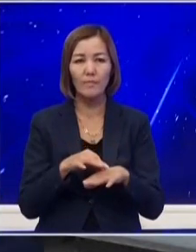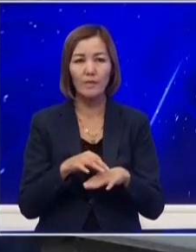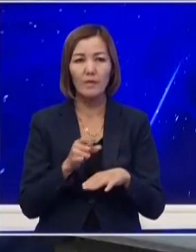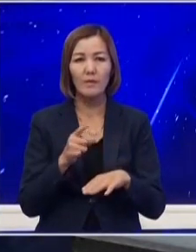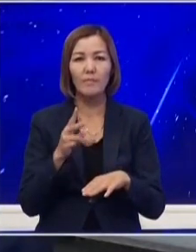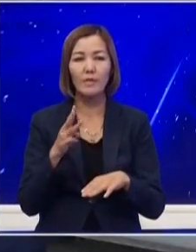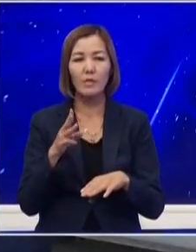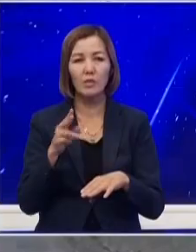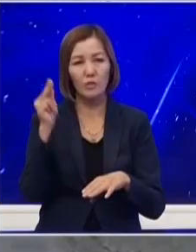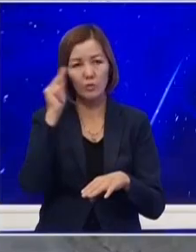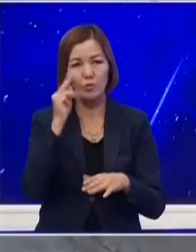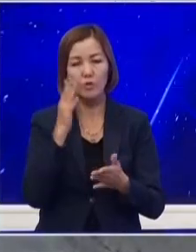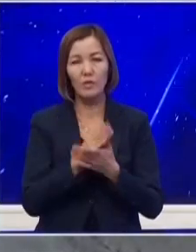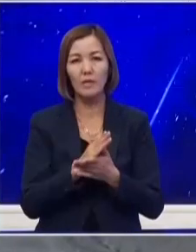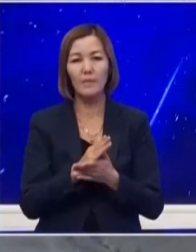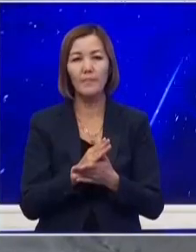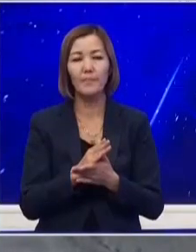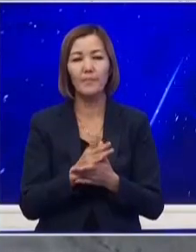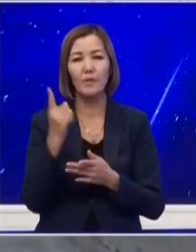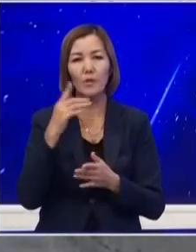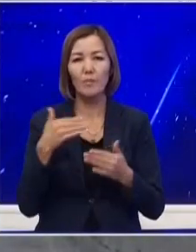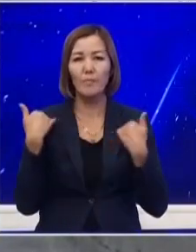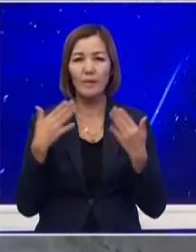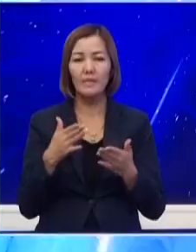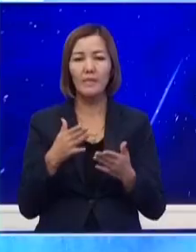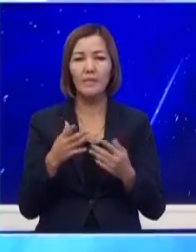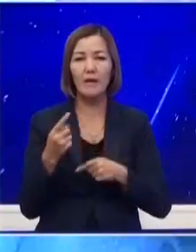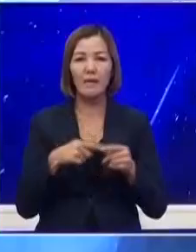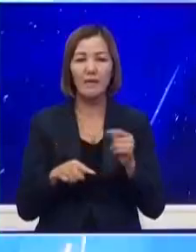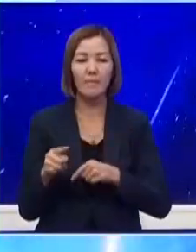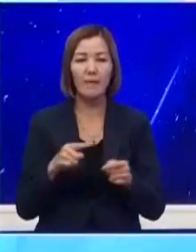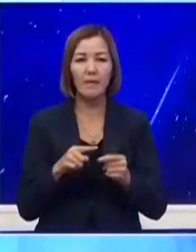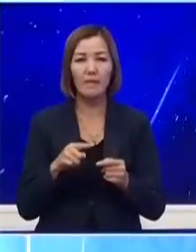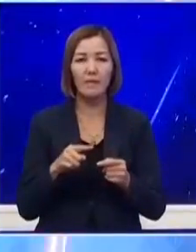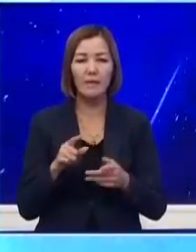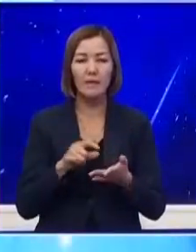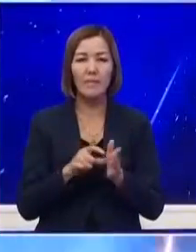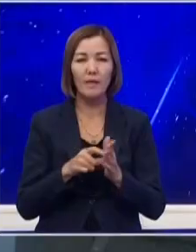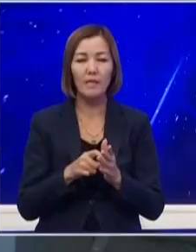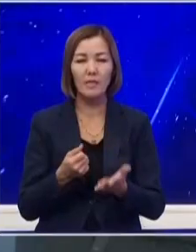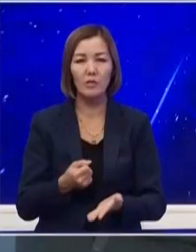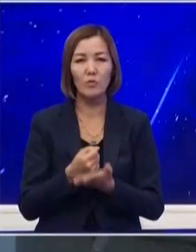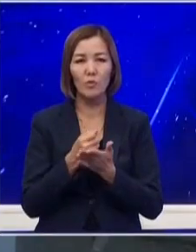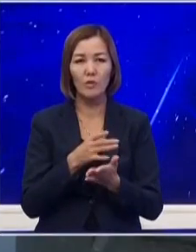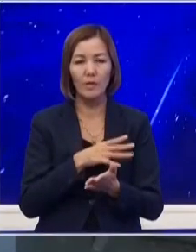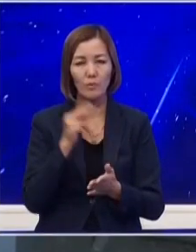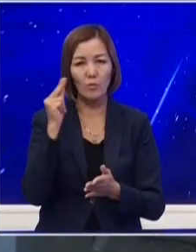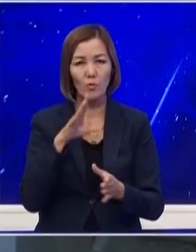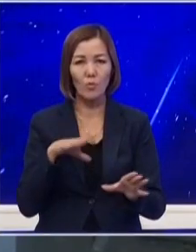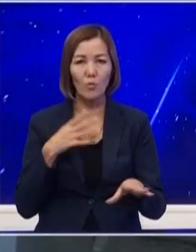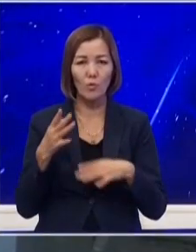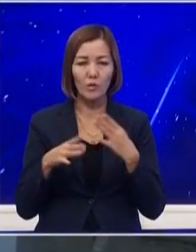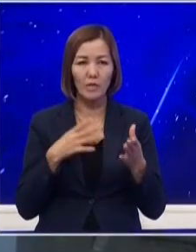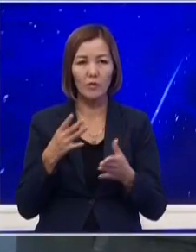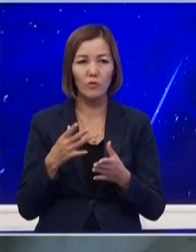нәрсені үйреніп кетті. Мұндай бастаманы облыстық атамекен кәсіпкерлер палатасы да құптапты. Өңірдің орта оқу орындары білімгерлері